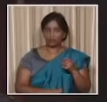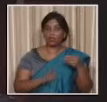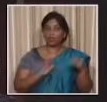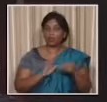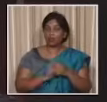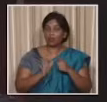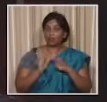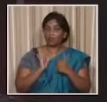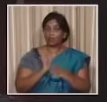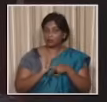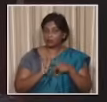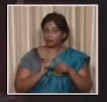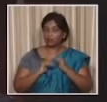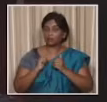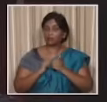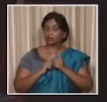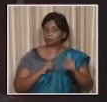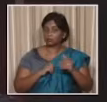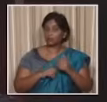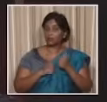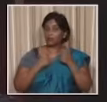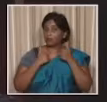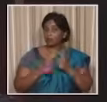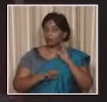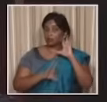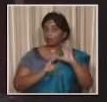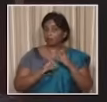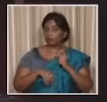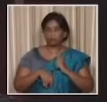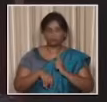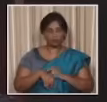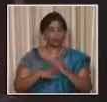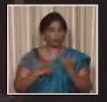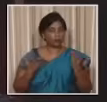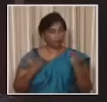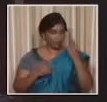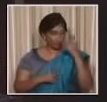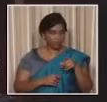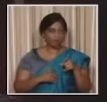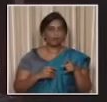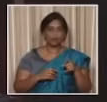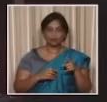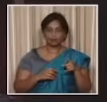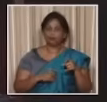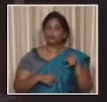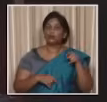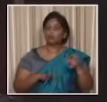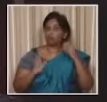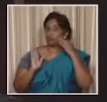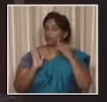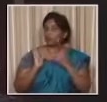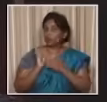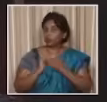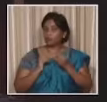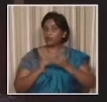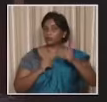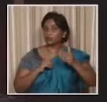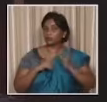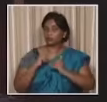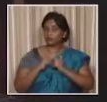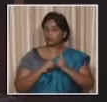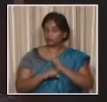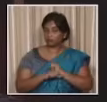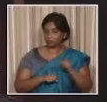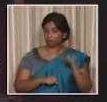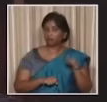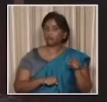අල්ලස් පනත යටතේ කටයුතු කිරීමට ප්‍රමාණවත් කරුණු අනාවරණය නොවුණු බැවින් මේ සම්බන්ධ ඉදිරි කටයුතු